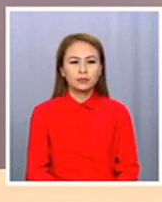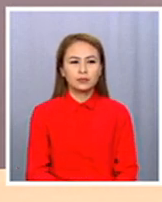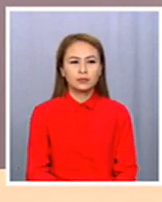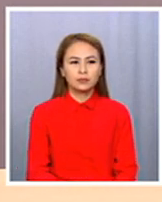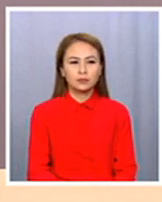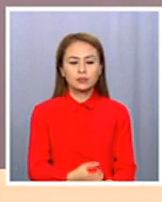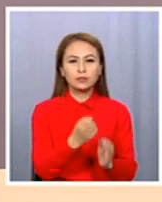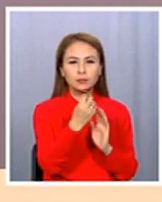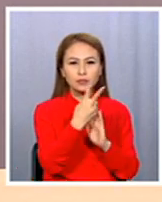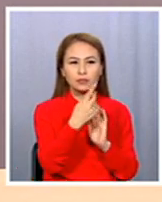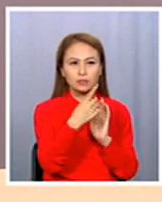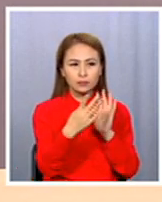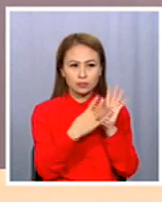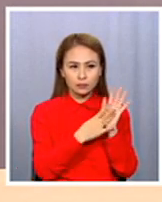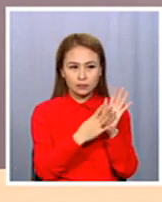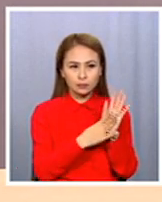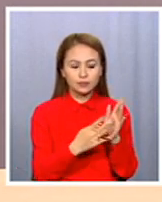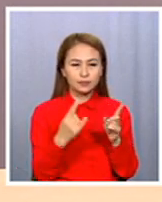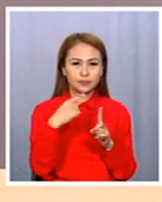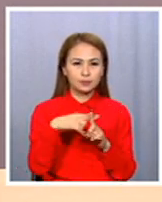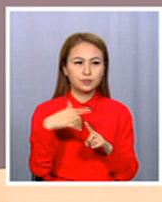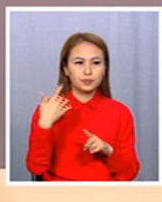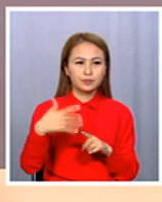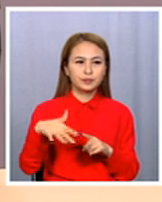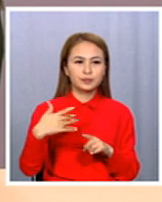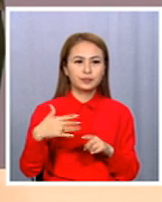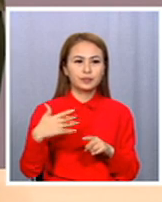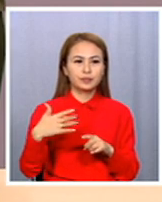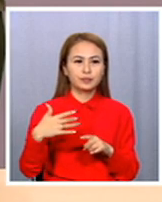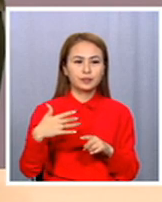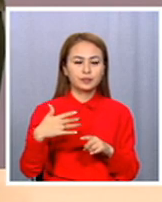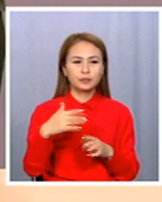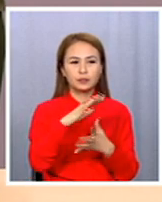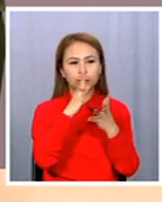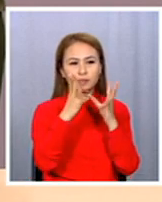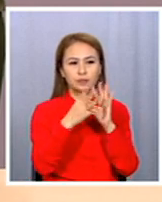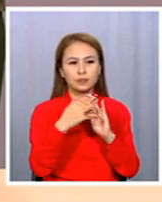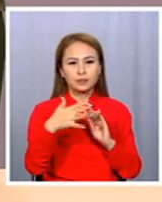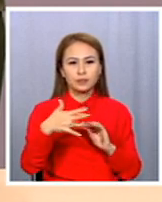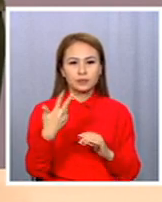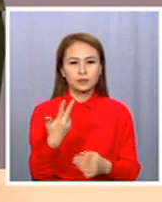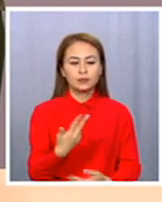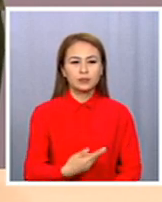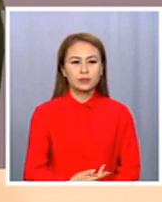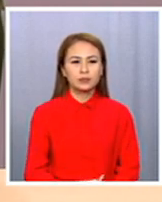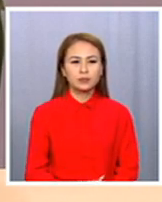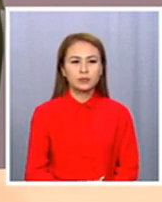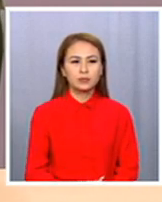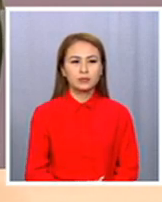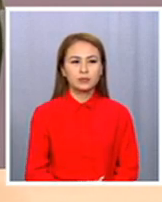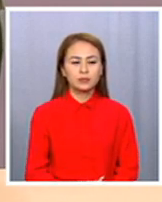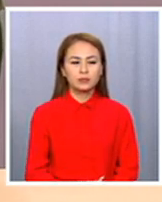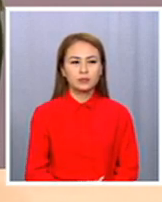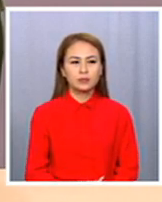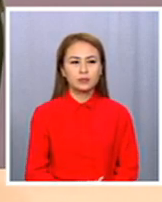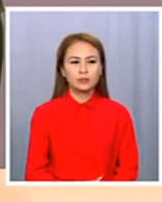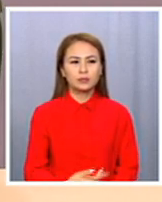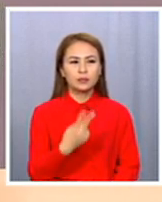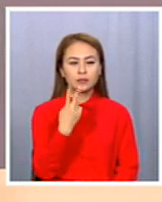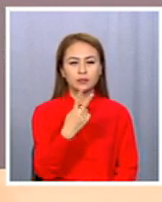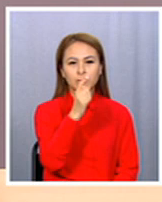9-дың айырмасын анықтап, 50-ге қосамыз, қосындының мәні 53-ке тең. Енді екі